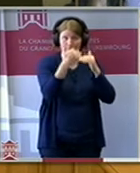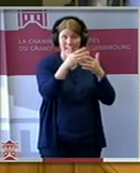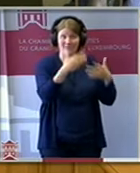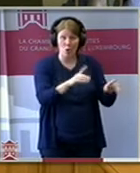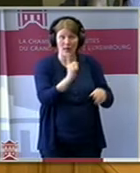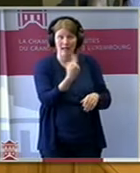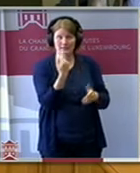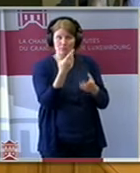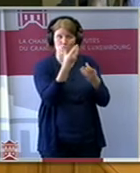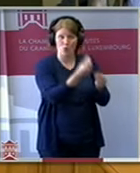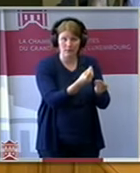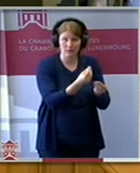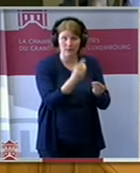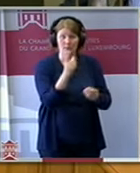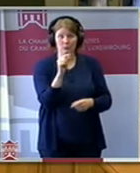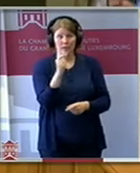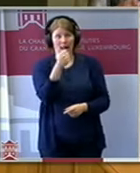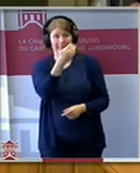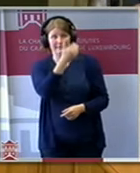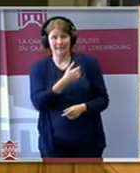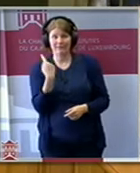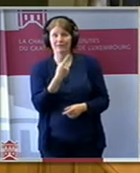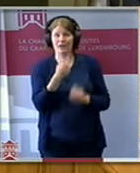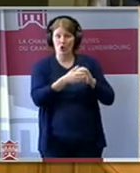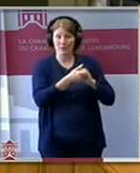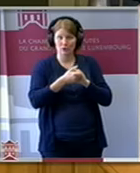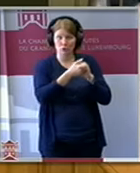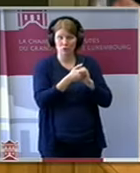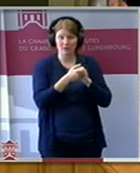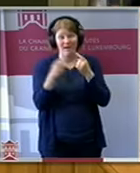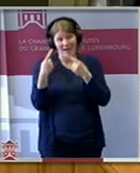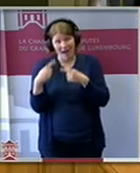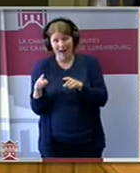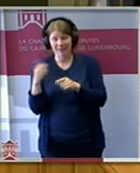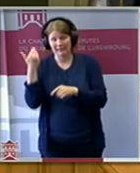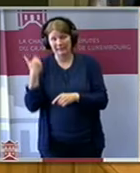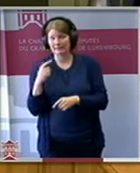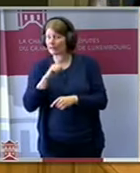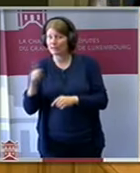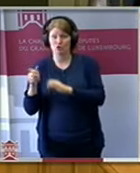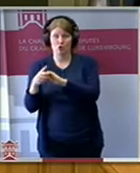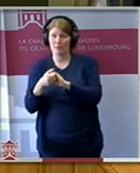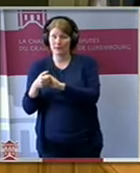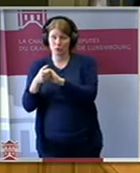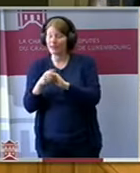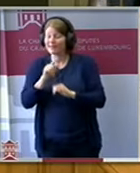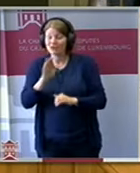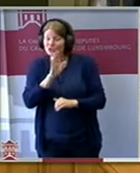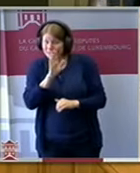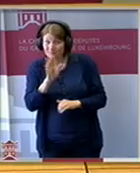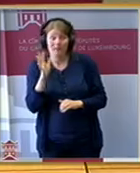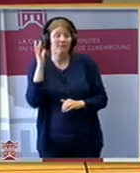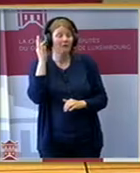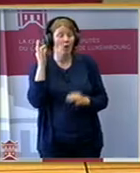investieren. Wir haben einerseits Agent de la Coopération, andererseits Agent de la Non-Coopération, die sie nicht an ihrem Ministerium, aber dann ministerisch, die sie vielleicht an